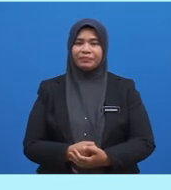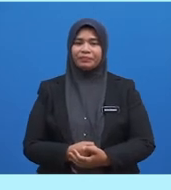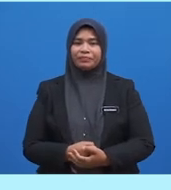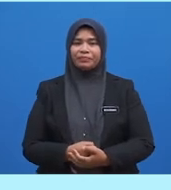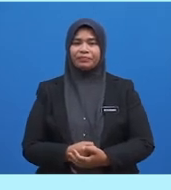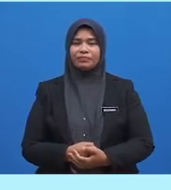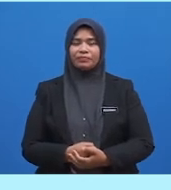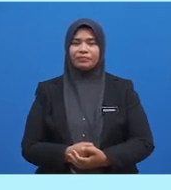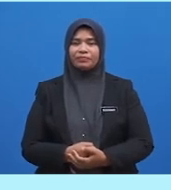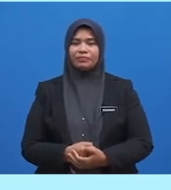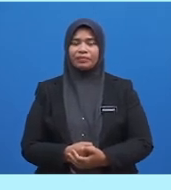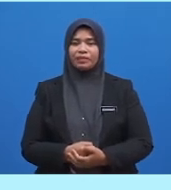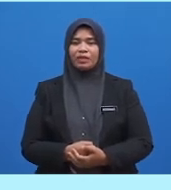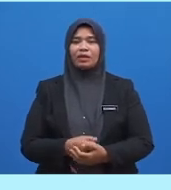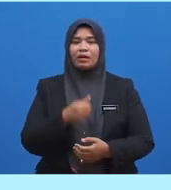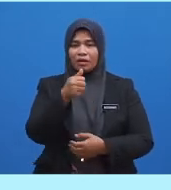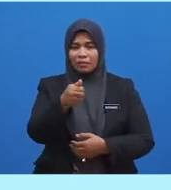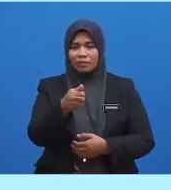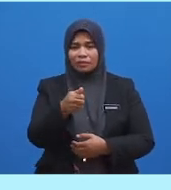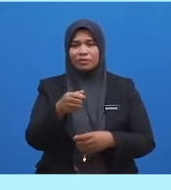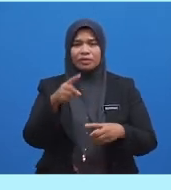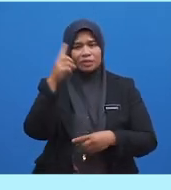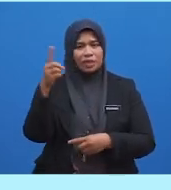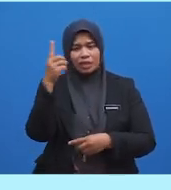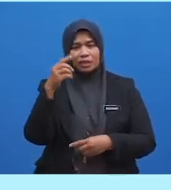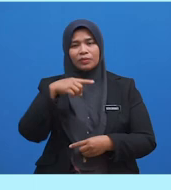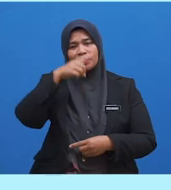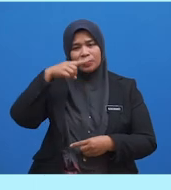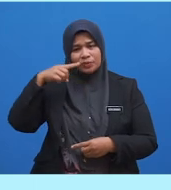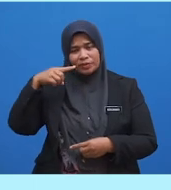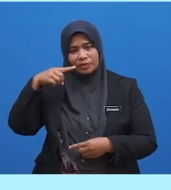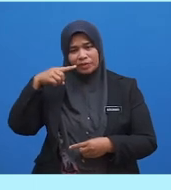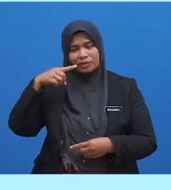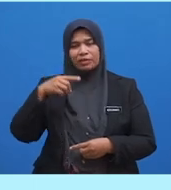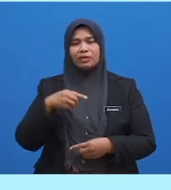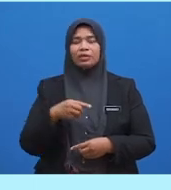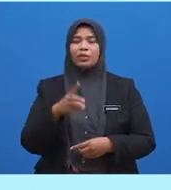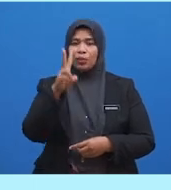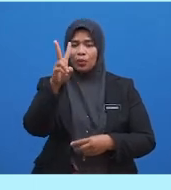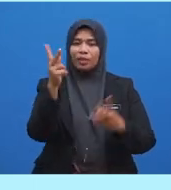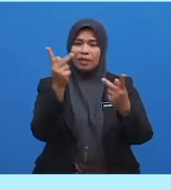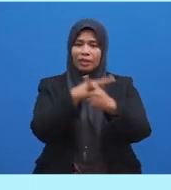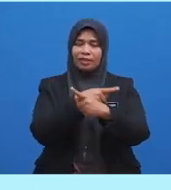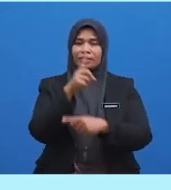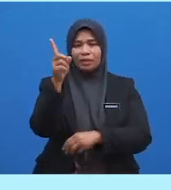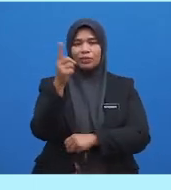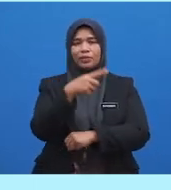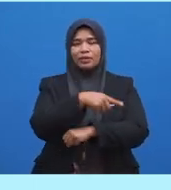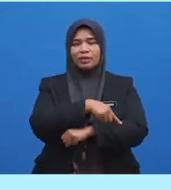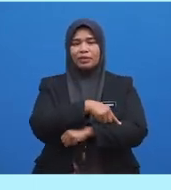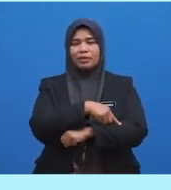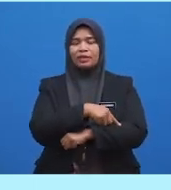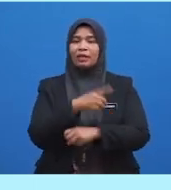Hai kamu selalu menggosok gigi dua kali sehari